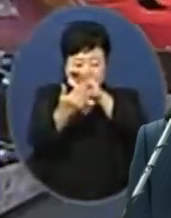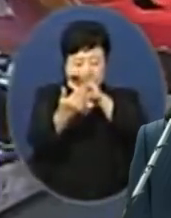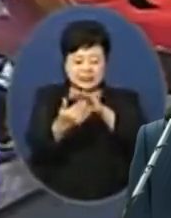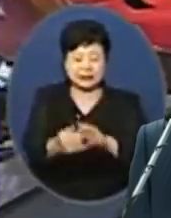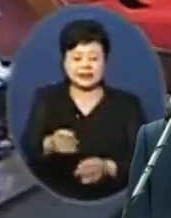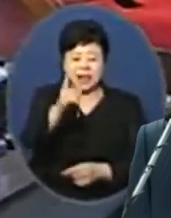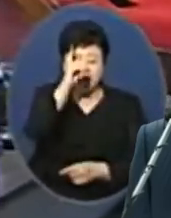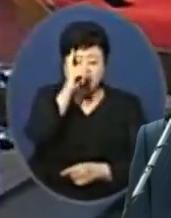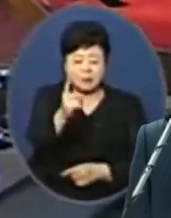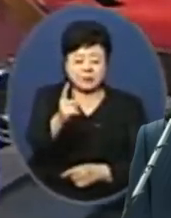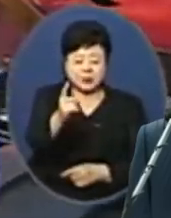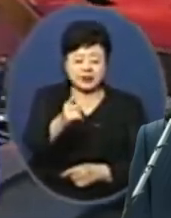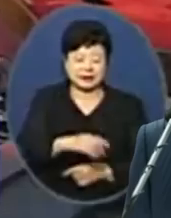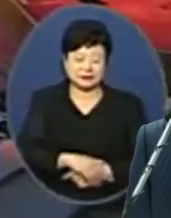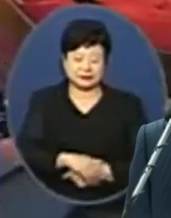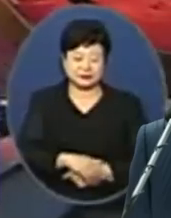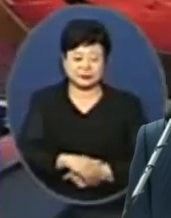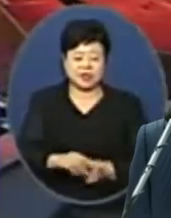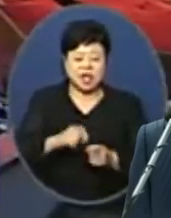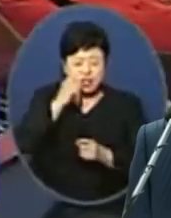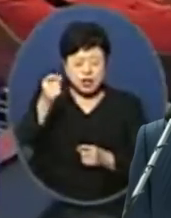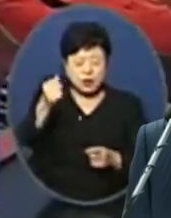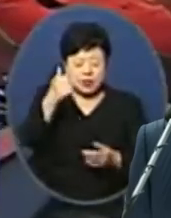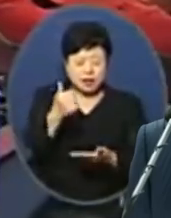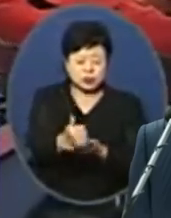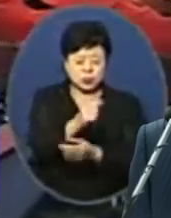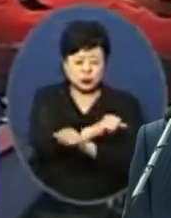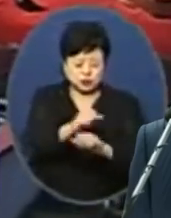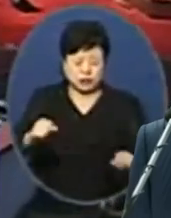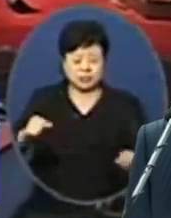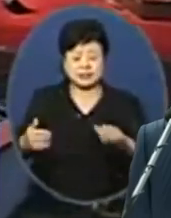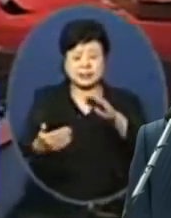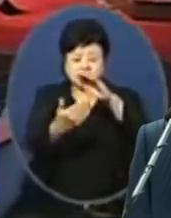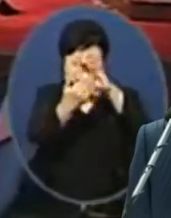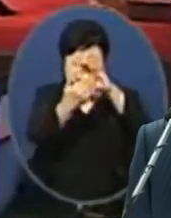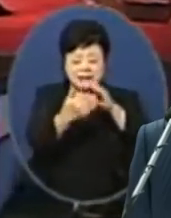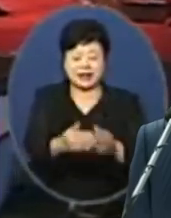영원한 속죄를 이루사 한번 따라 읽어주십시오. 영원한 속죄를 이루사